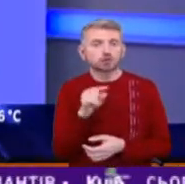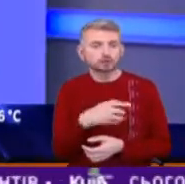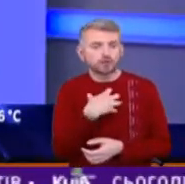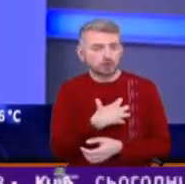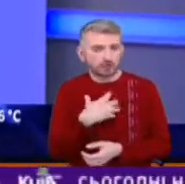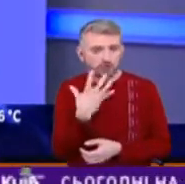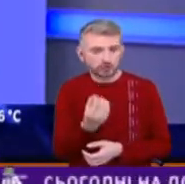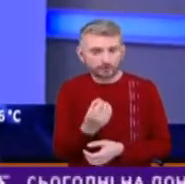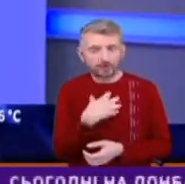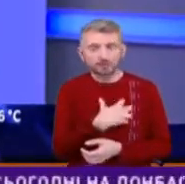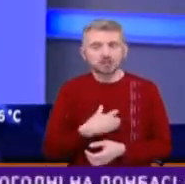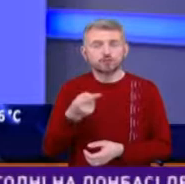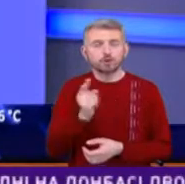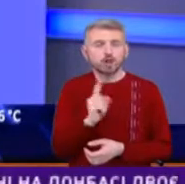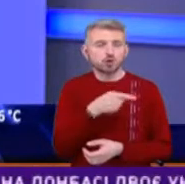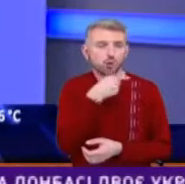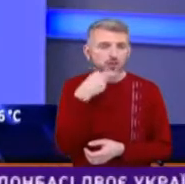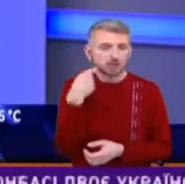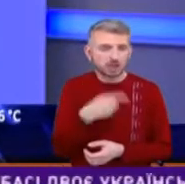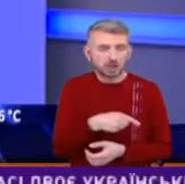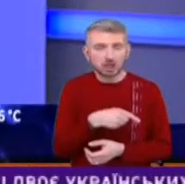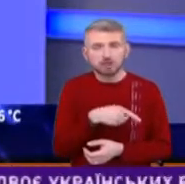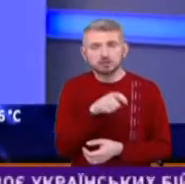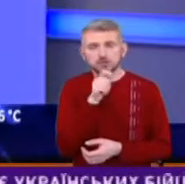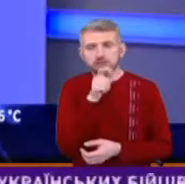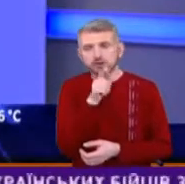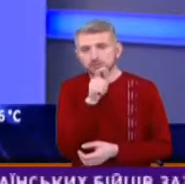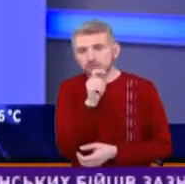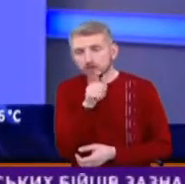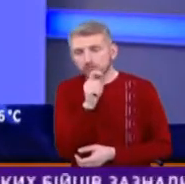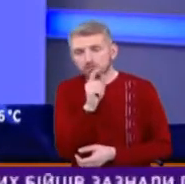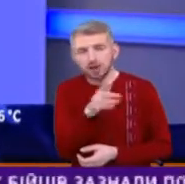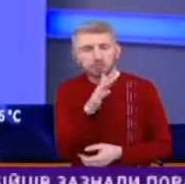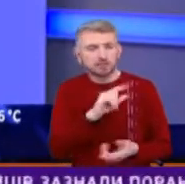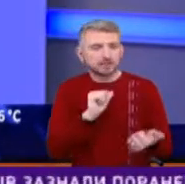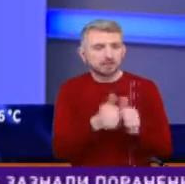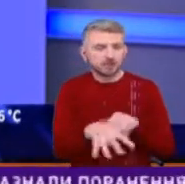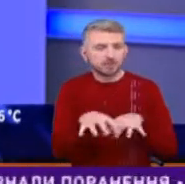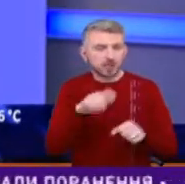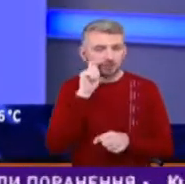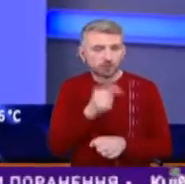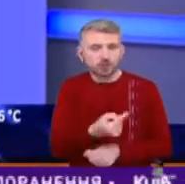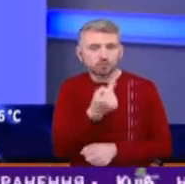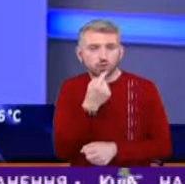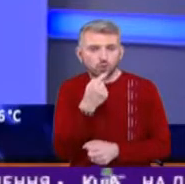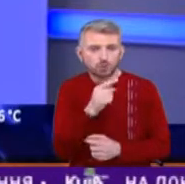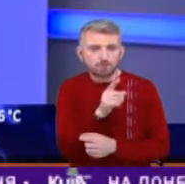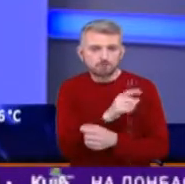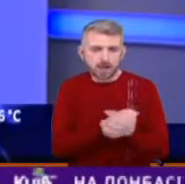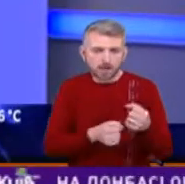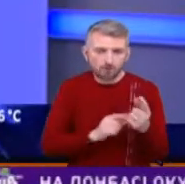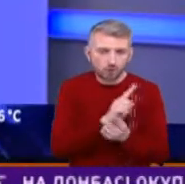важливо? Важливо те, що Росія за будь-яких обставин при зміні влади в Україні спробує